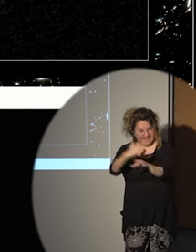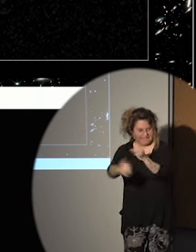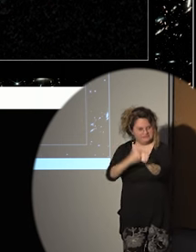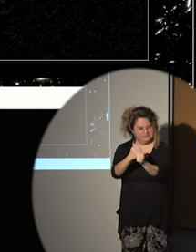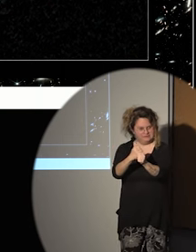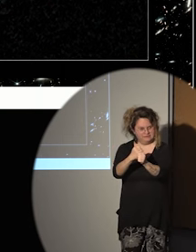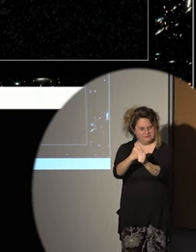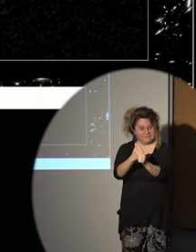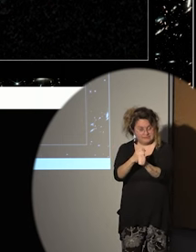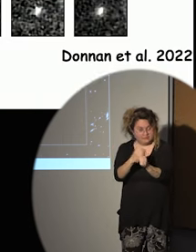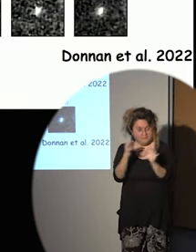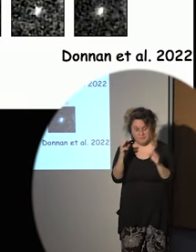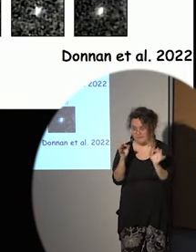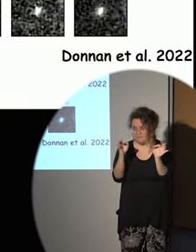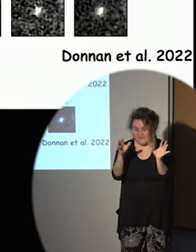l'univers.